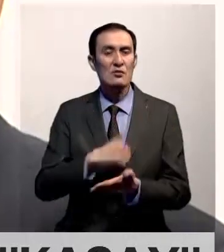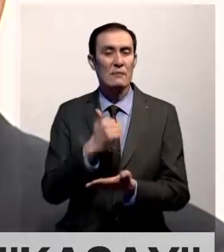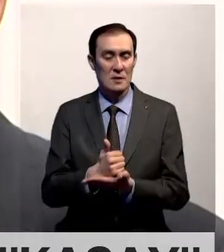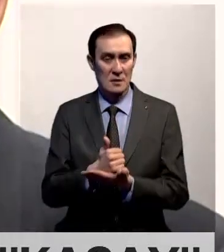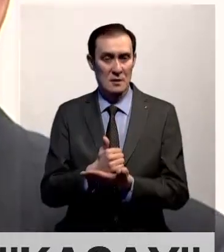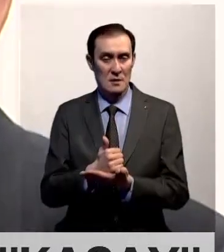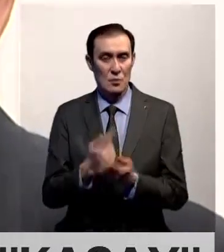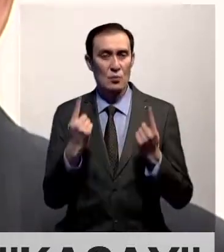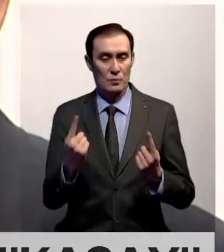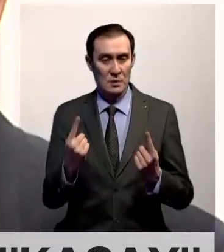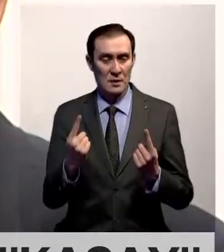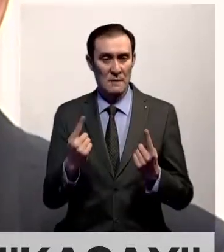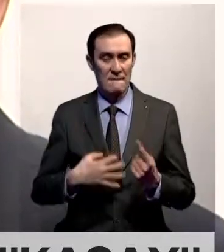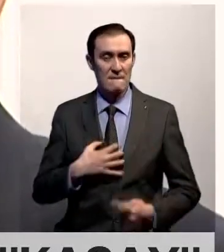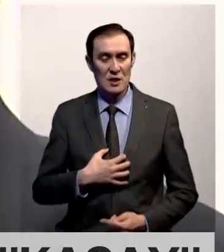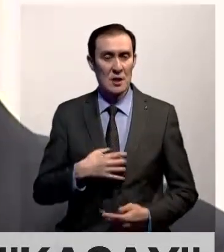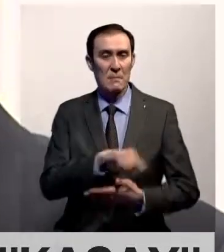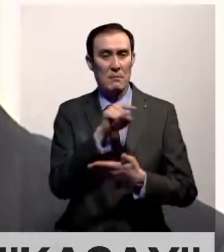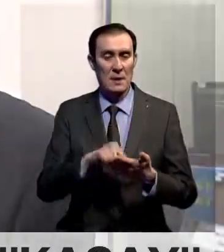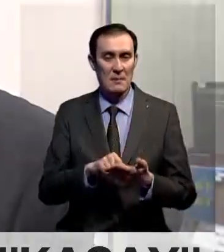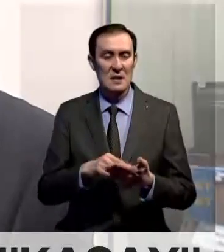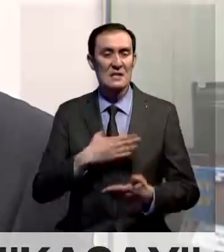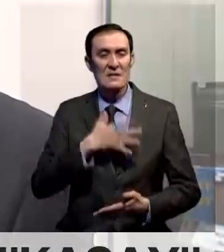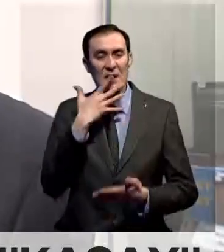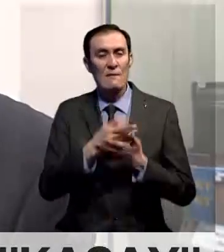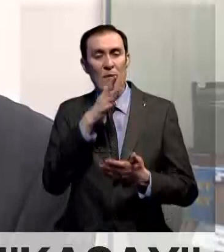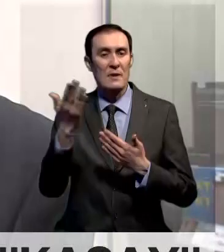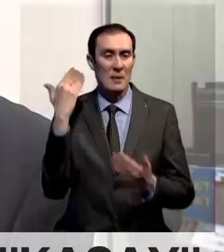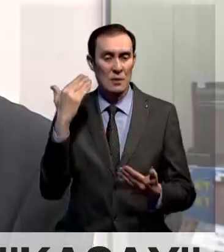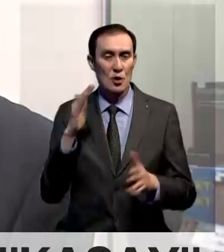фундаментальные и концептуальные проблемы своей эпохи. И он